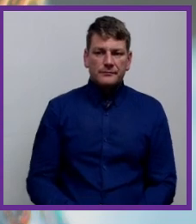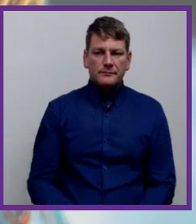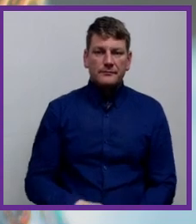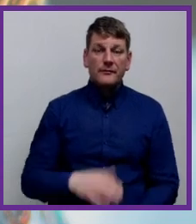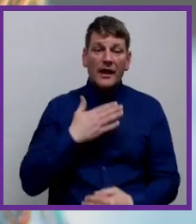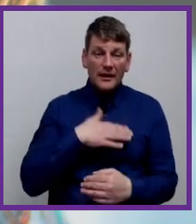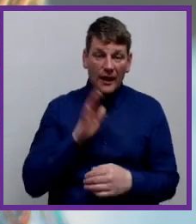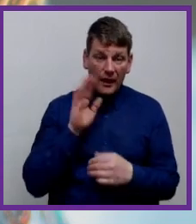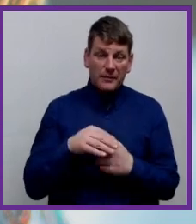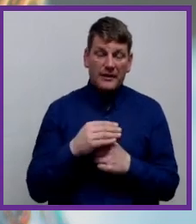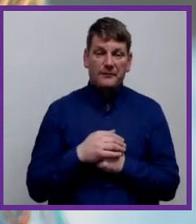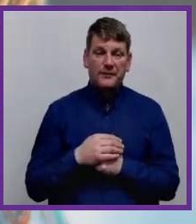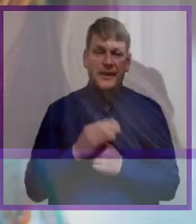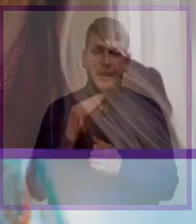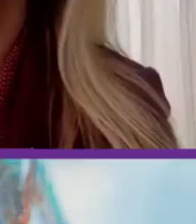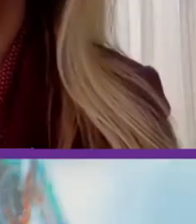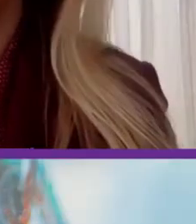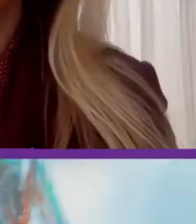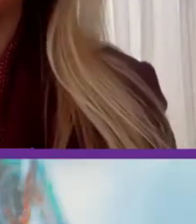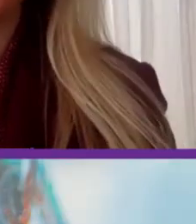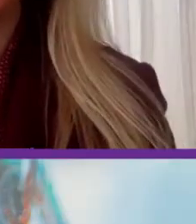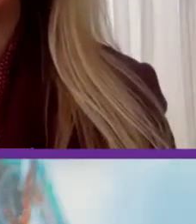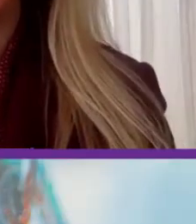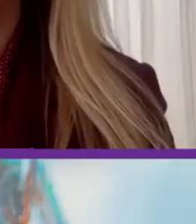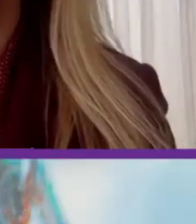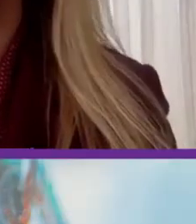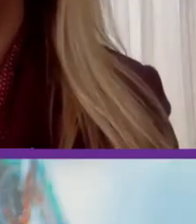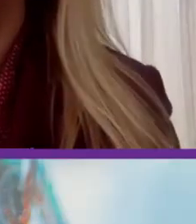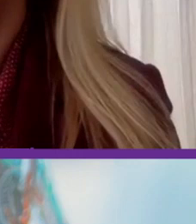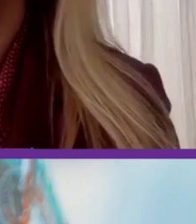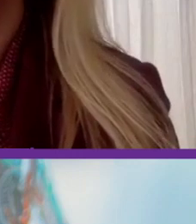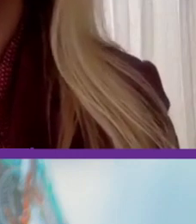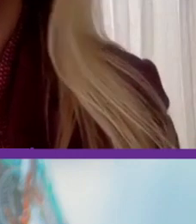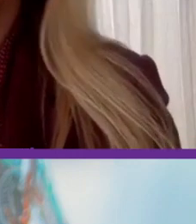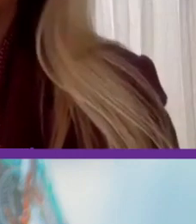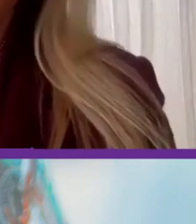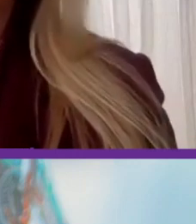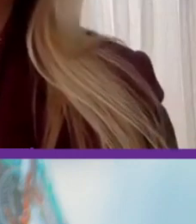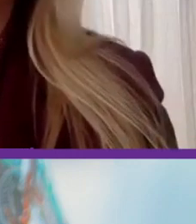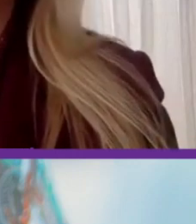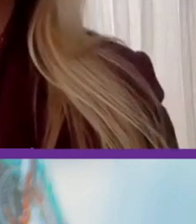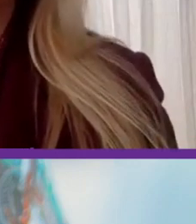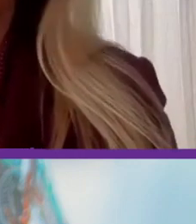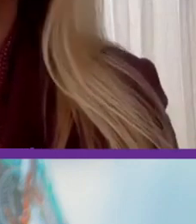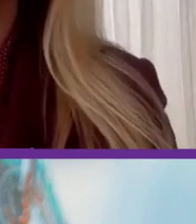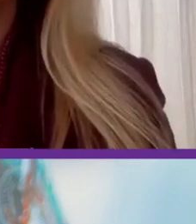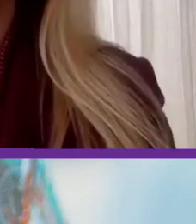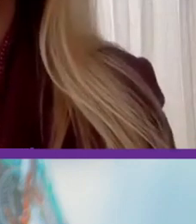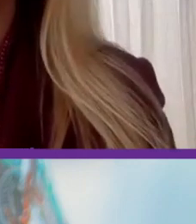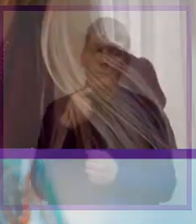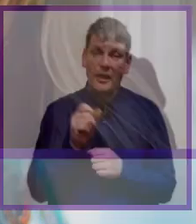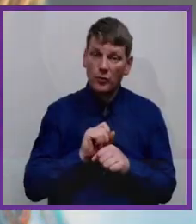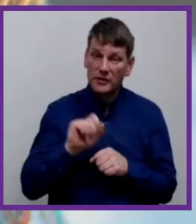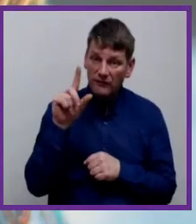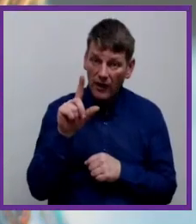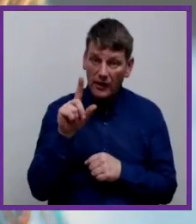Labi, es atbildēšu un, protams, tas ir mans redzējums. Un es teiktu, ka gribētos